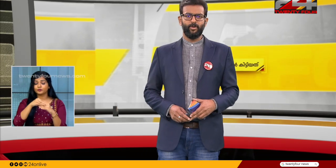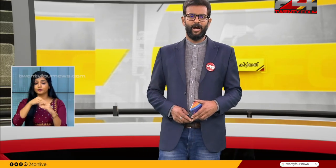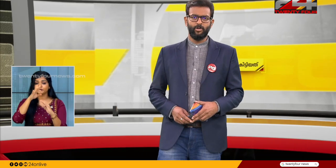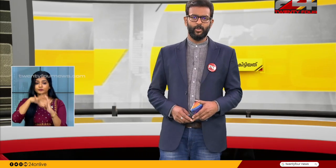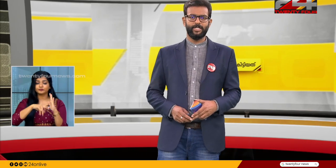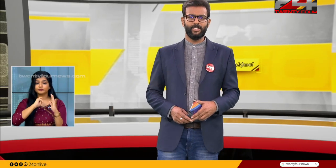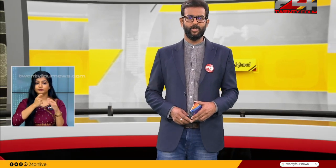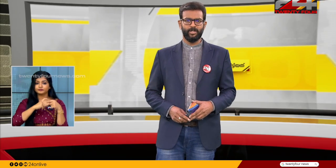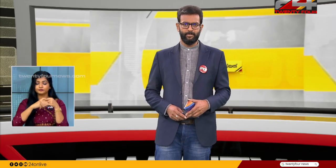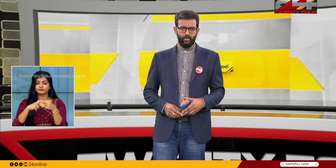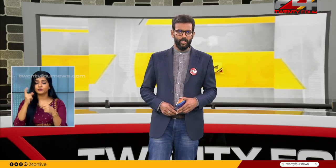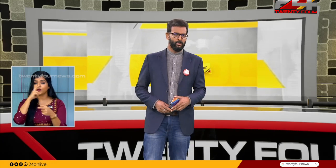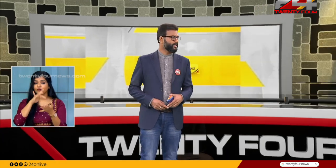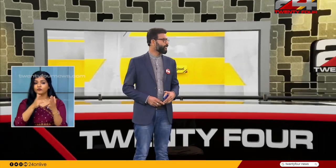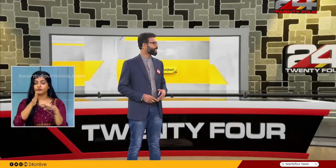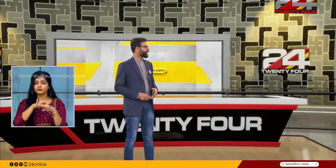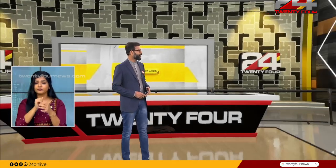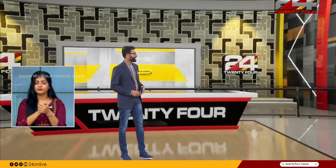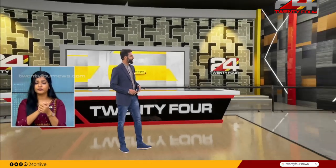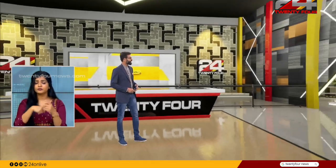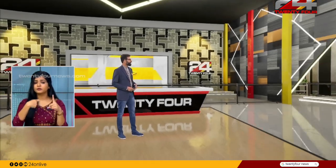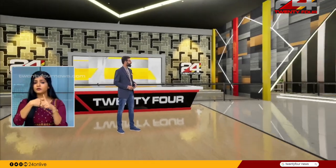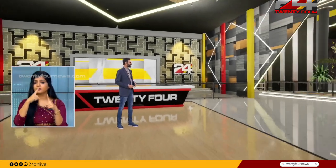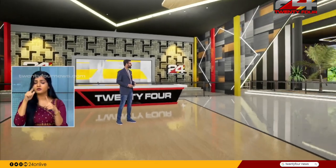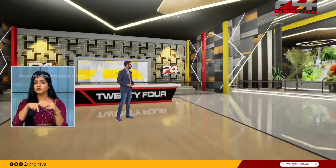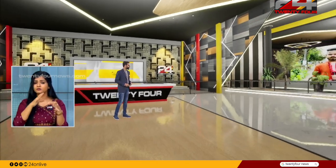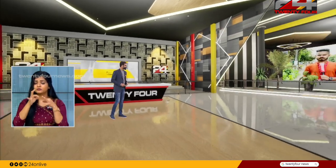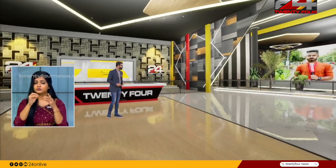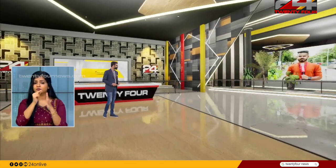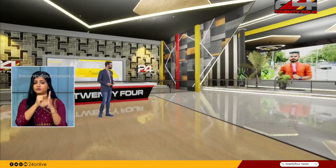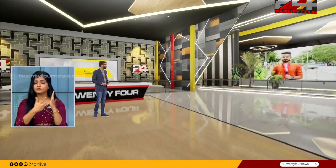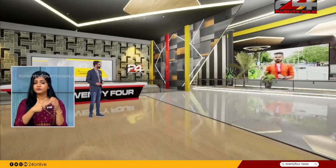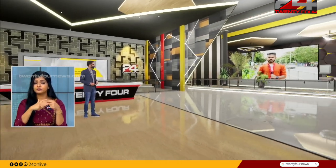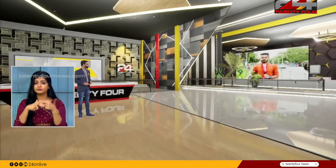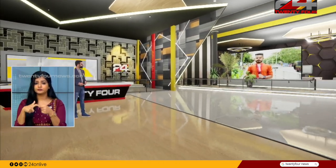വിശദാംശങ്ങളുമായി ഇപ്പോൾ രാഹുൽ സുരേഷ് ചേരുന്നുണ്ട് കോഴിക്കോട് നിന്ന്. രാഹുൽ, എന്താണ് KK ലതിക വ്യക്തമാക്കിയ നിലപാട്?